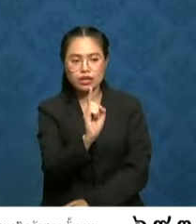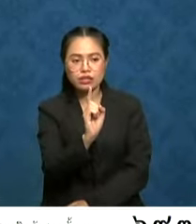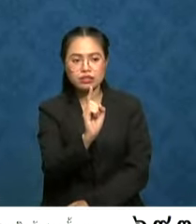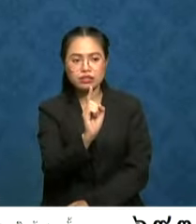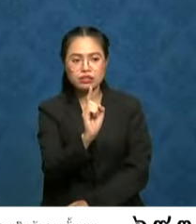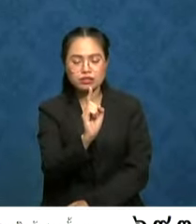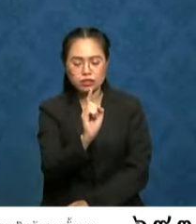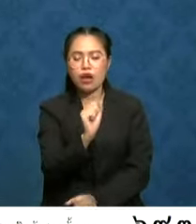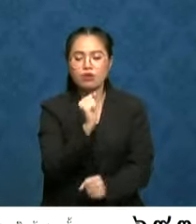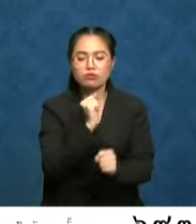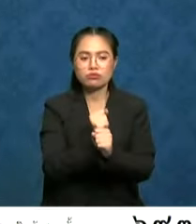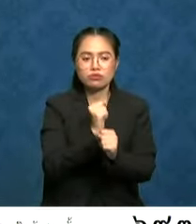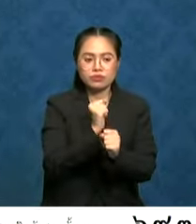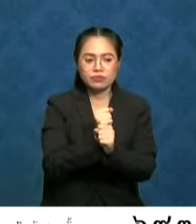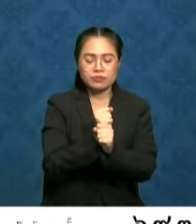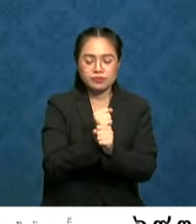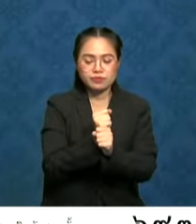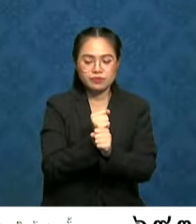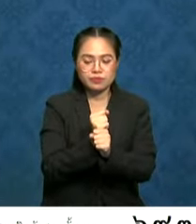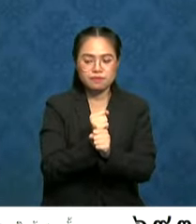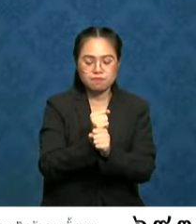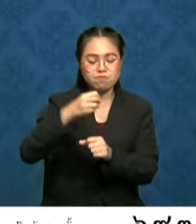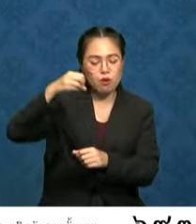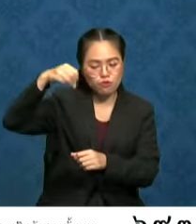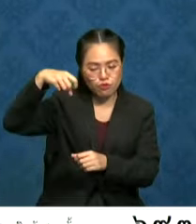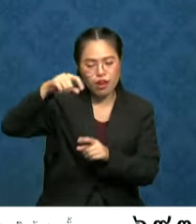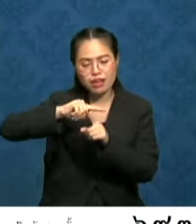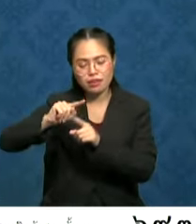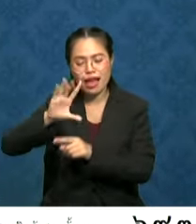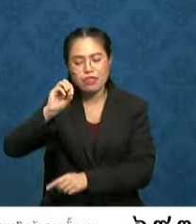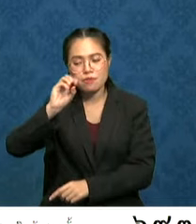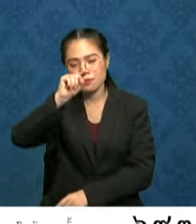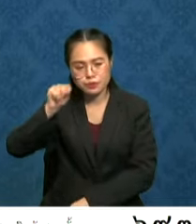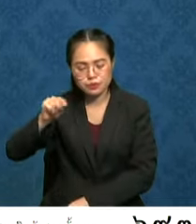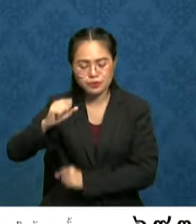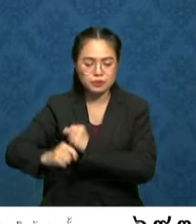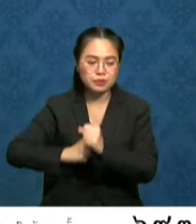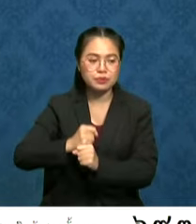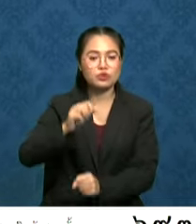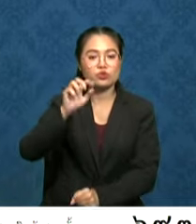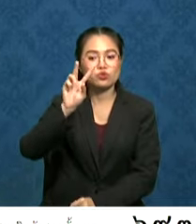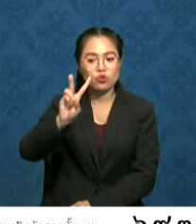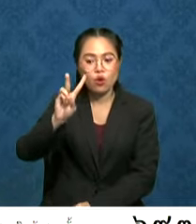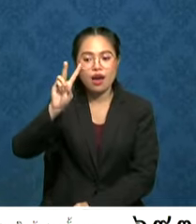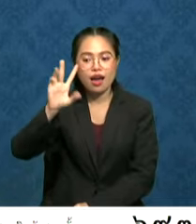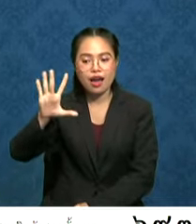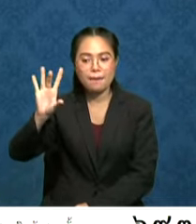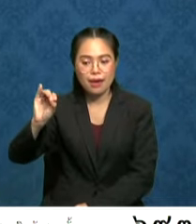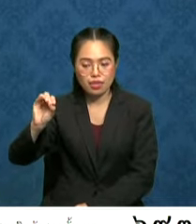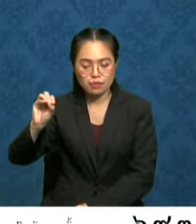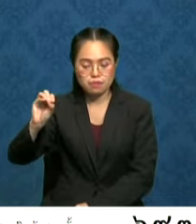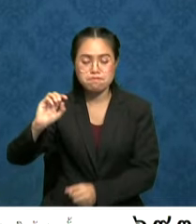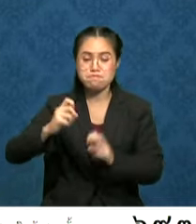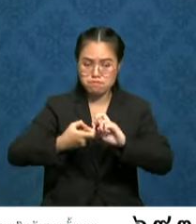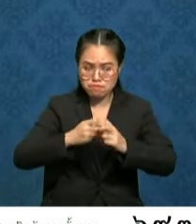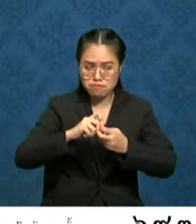พลังงานหมุนเวียนในระบบได้เพียง 50%ในปี 2580เท่านั้นเองปัญหาภาคธุรกิจยังไม่หมด